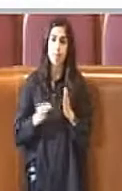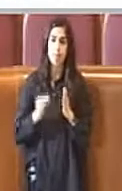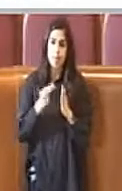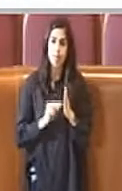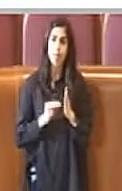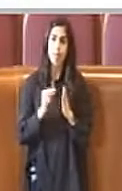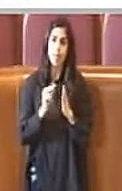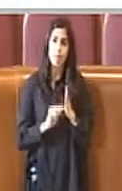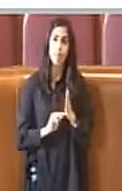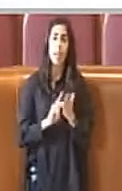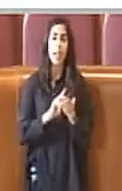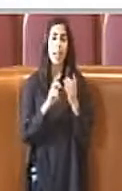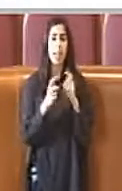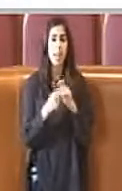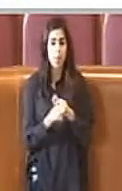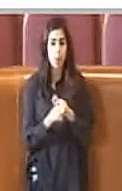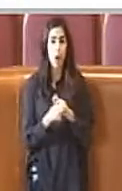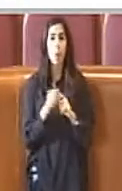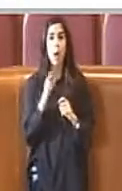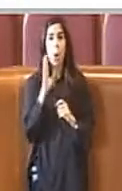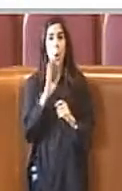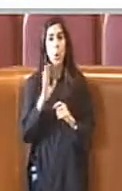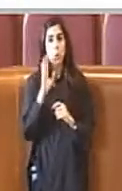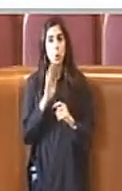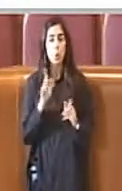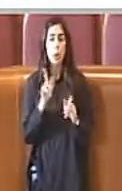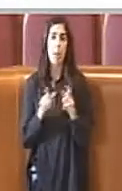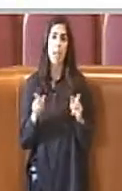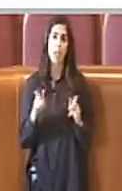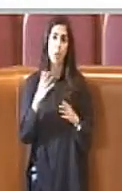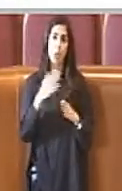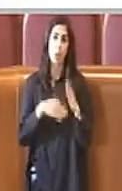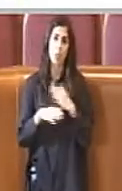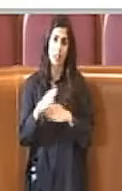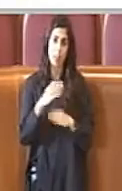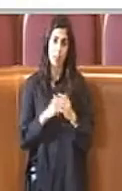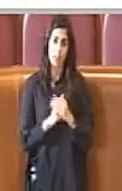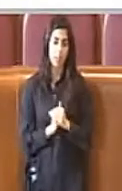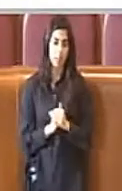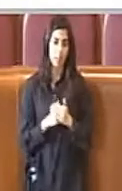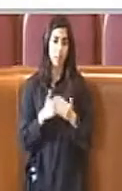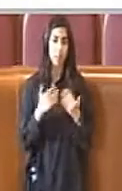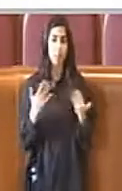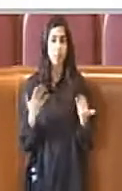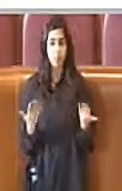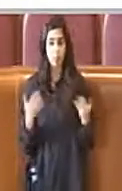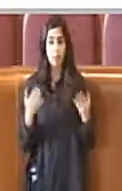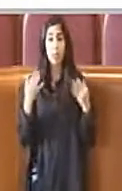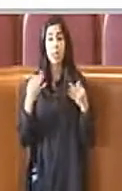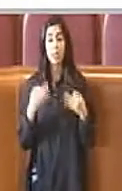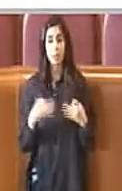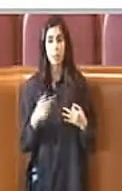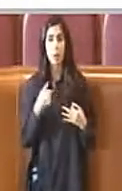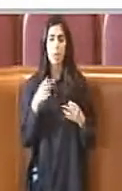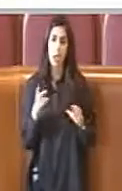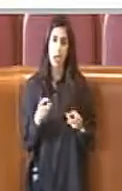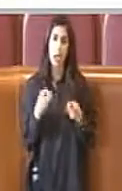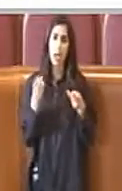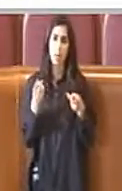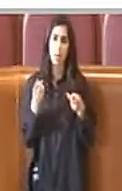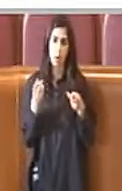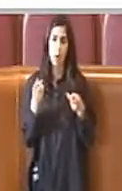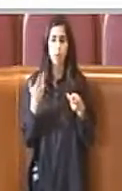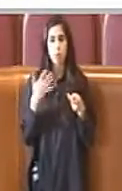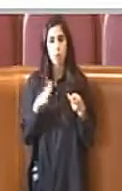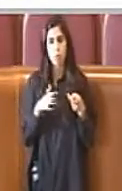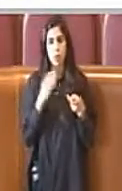consulte per i diritti delle persone con disabilità quindi è sicuramente eccolo a profitto ero già mia